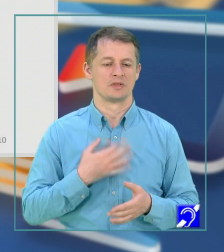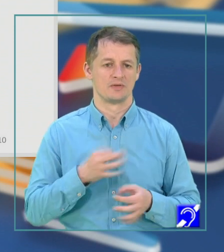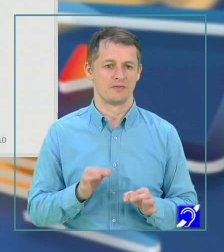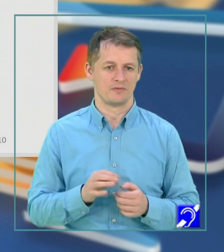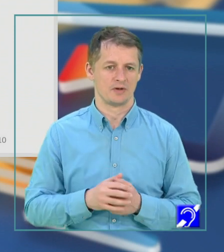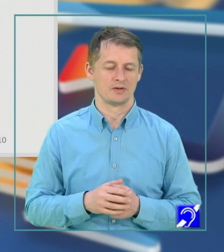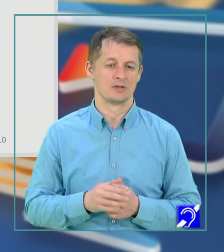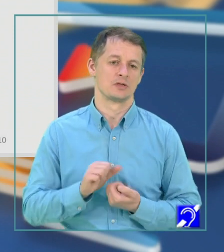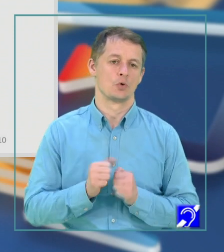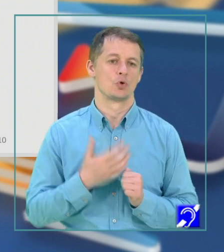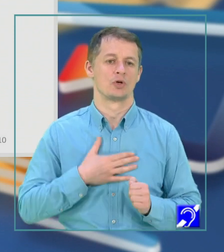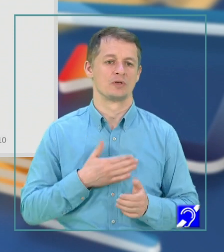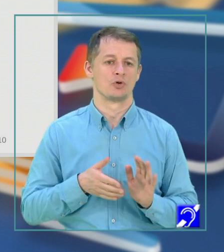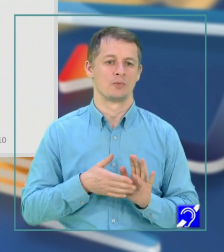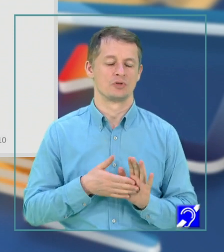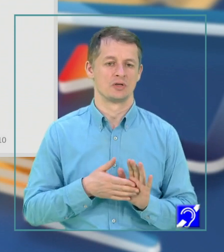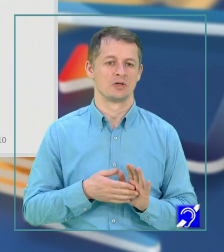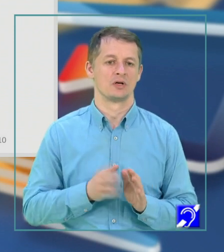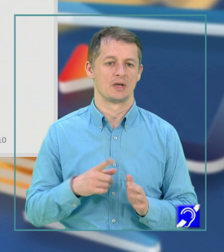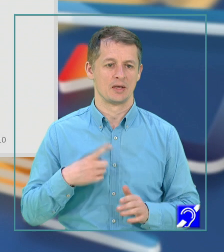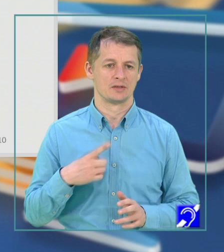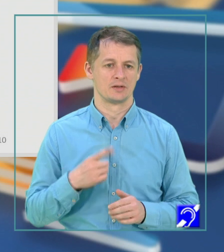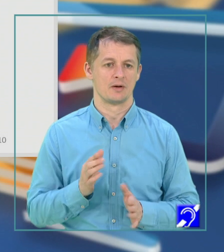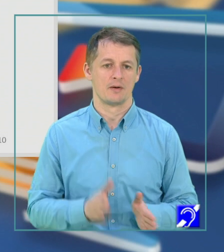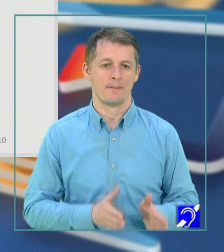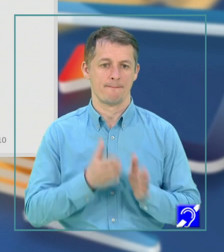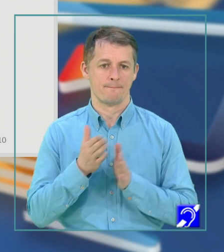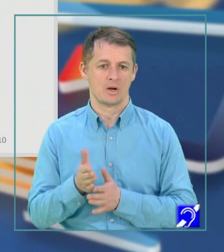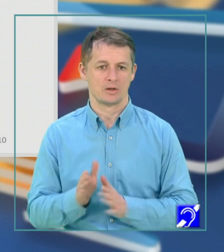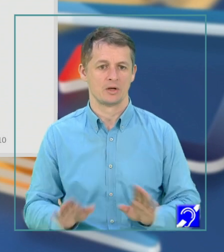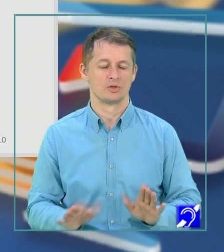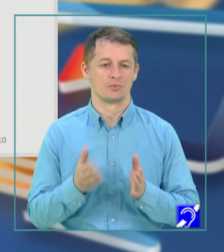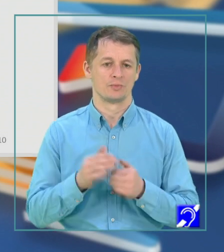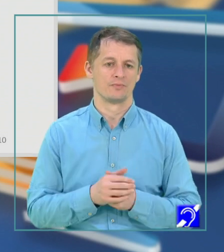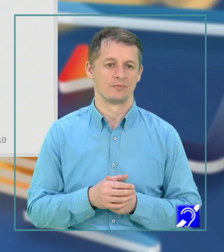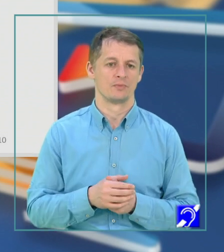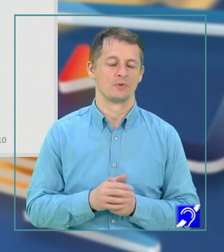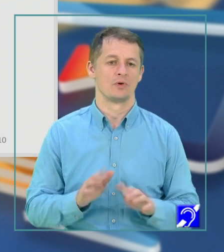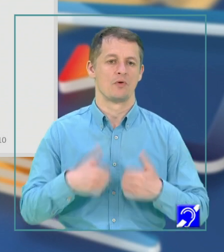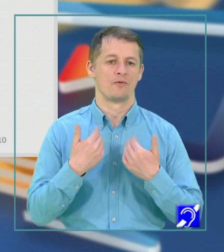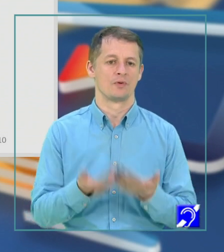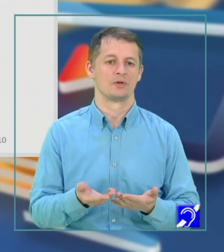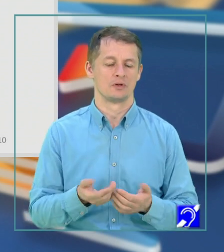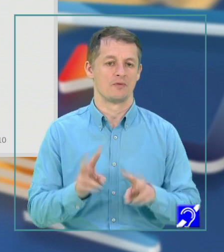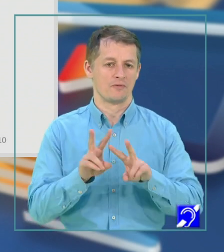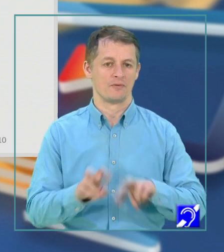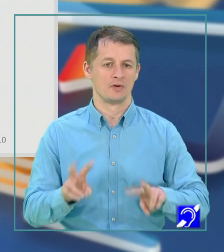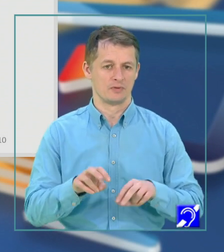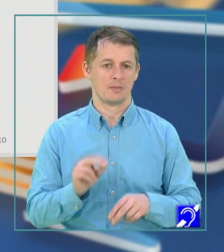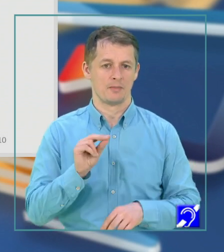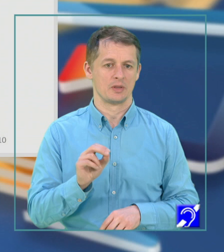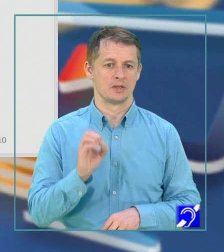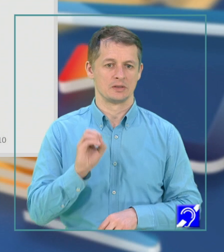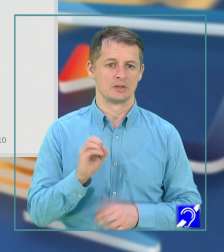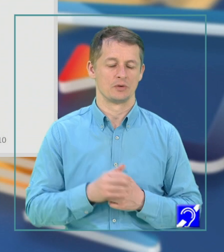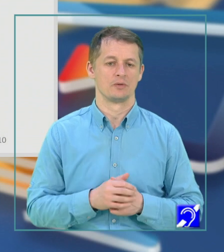sau dorim să demonstrăm că are loc. În partea inițială furnizată de principiu verificăm P de 0, deci